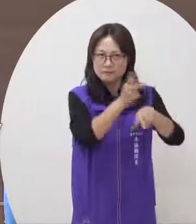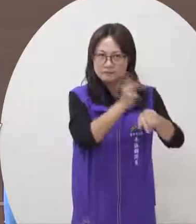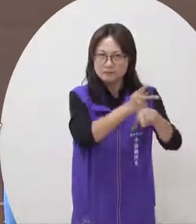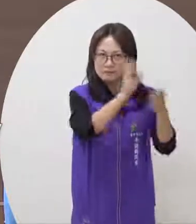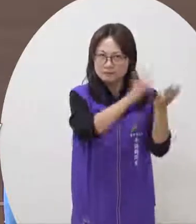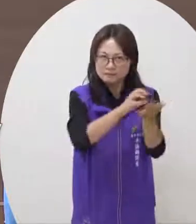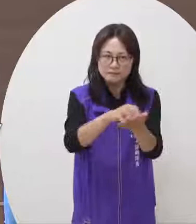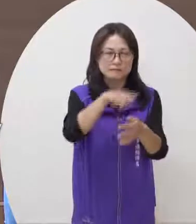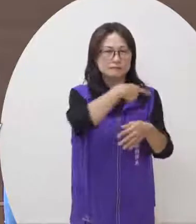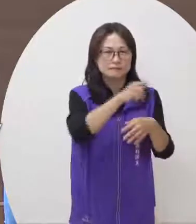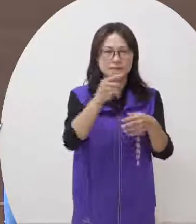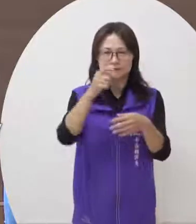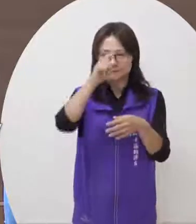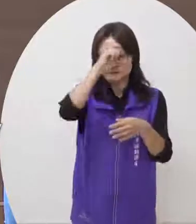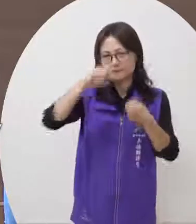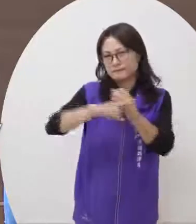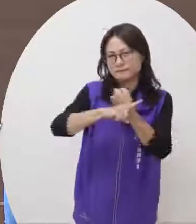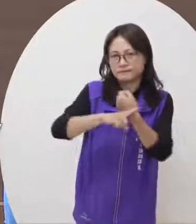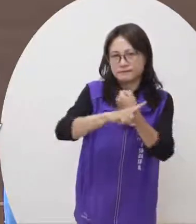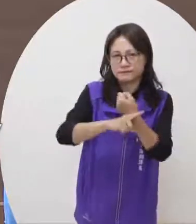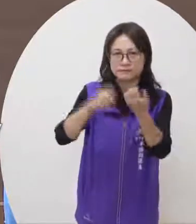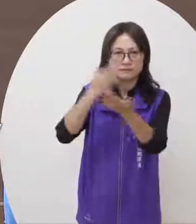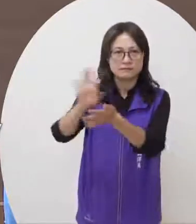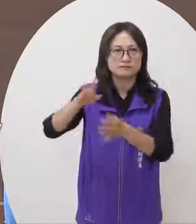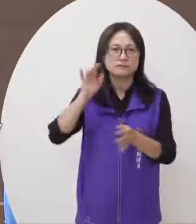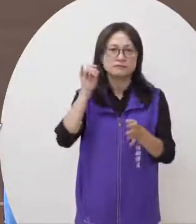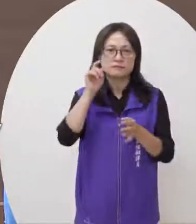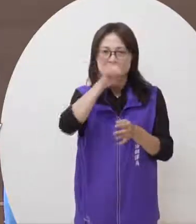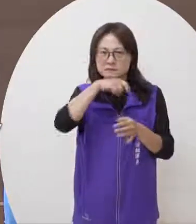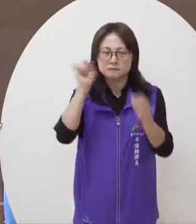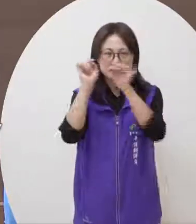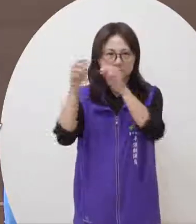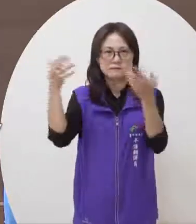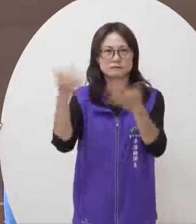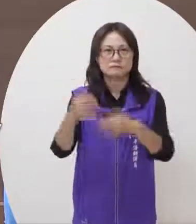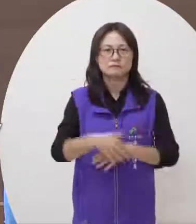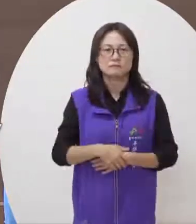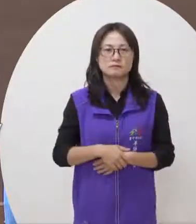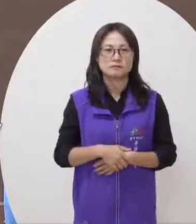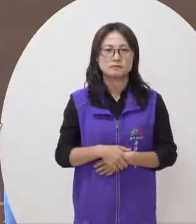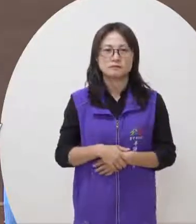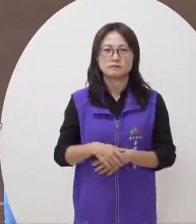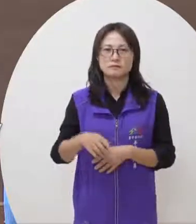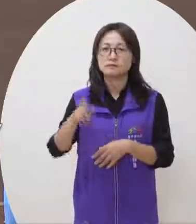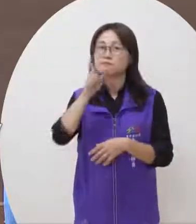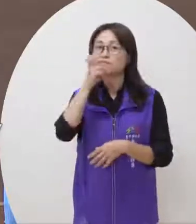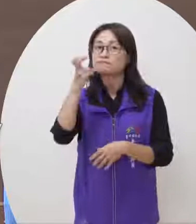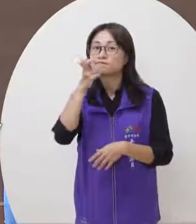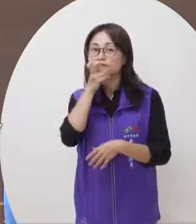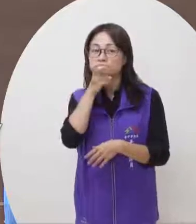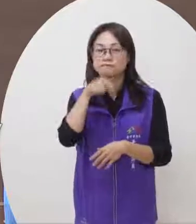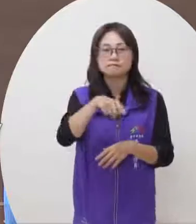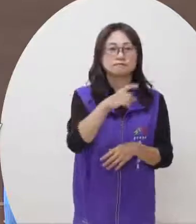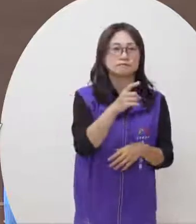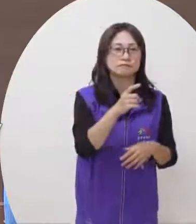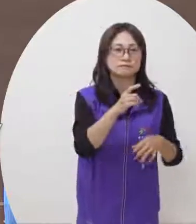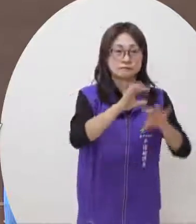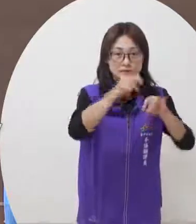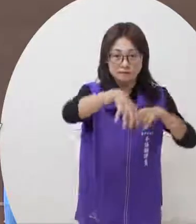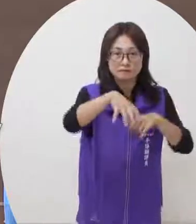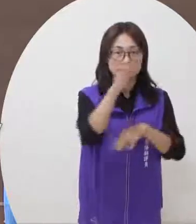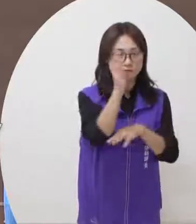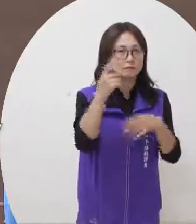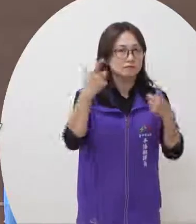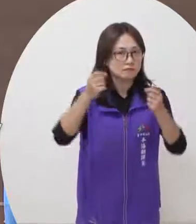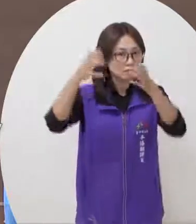段时间我们就要结算数字，那中央因环保署在台中市都有建置这个空屋监视器，不